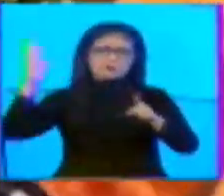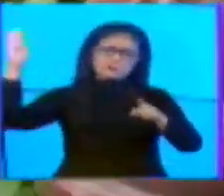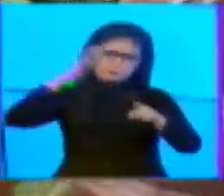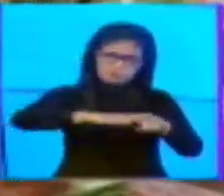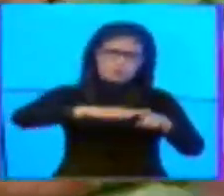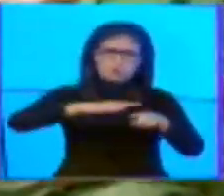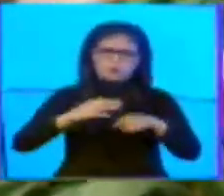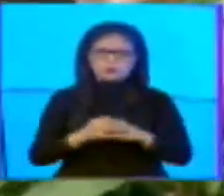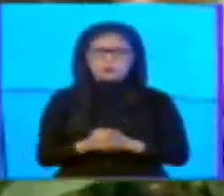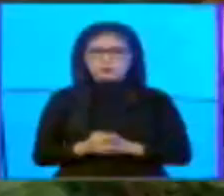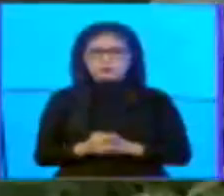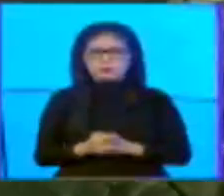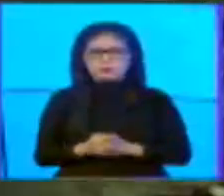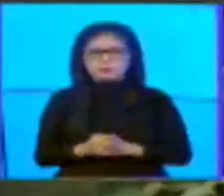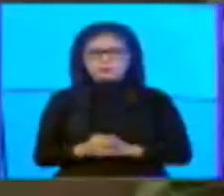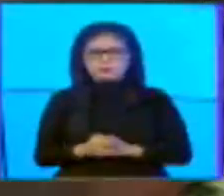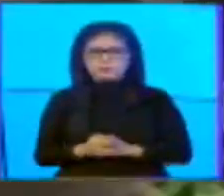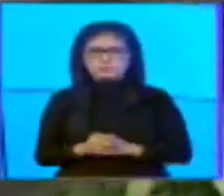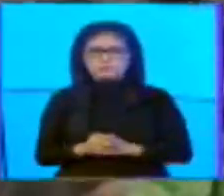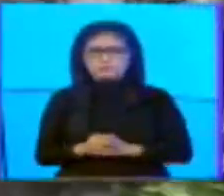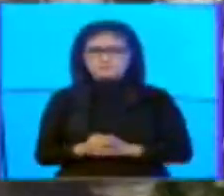dari Bali tim liputan melaporkan